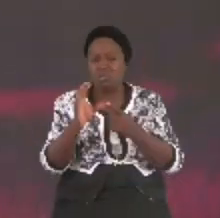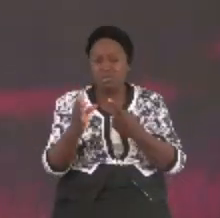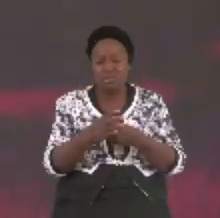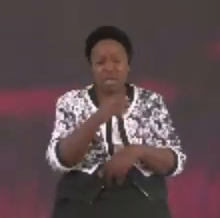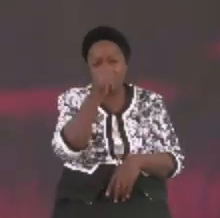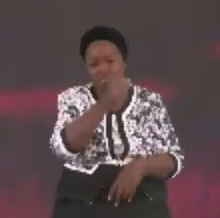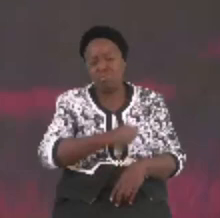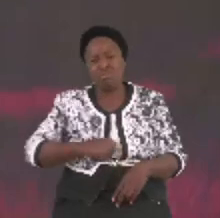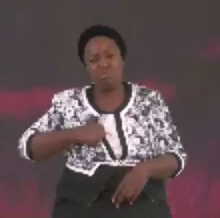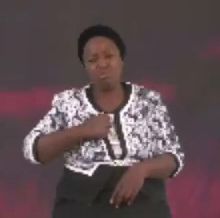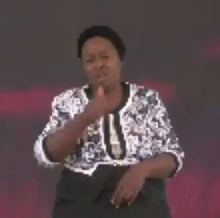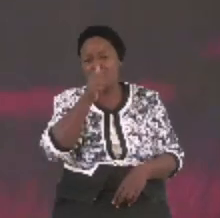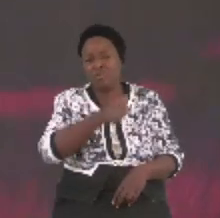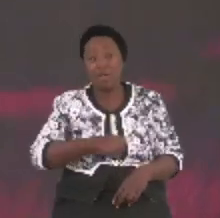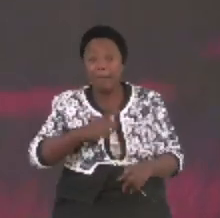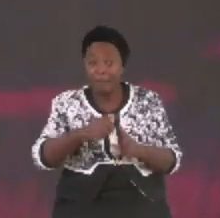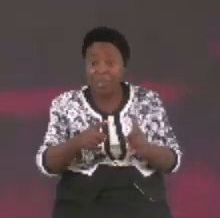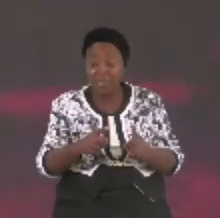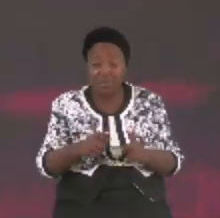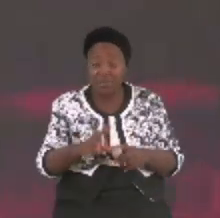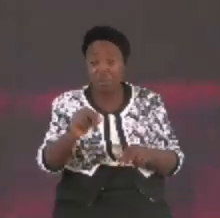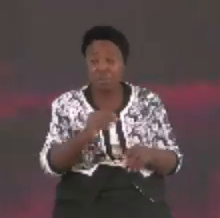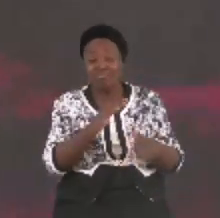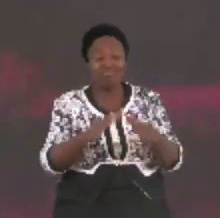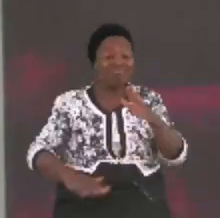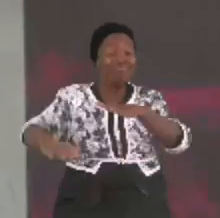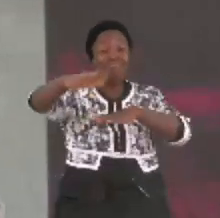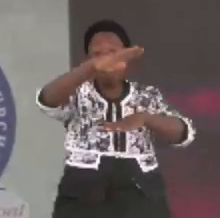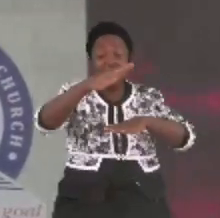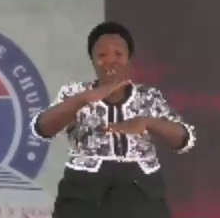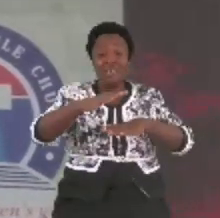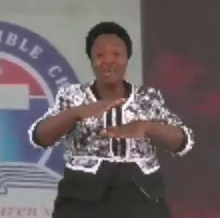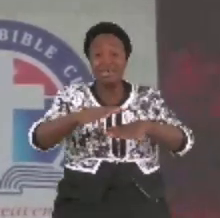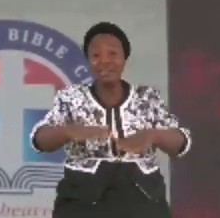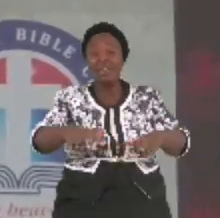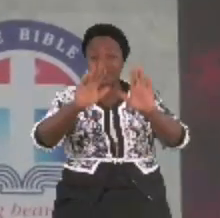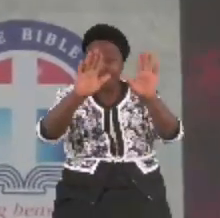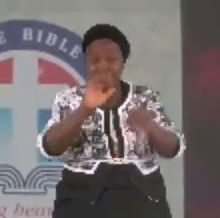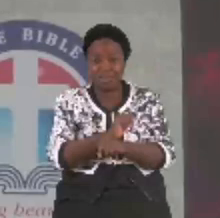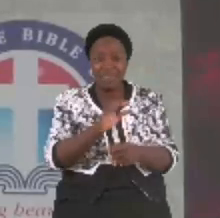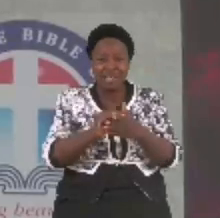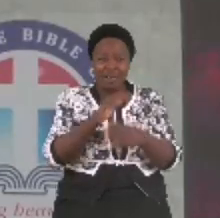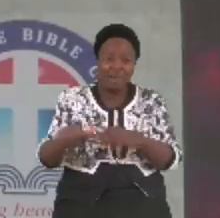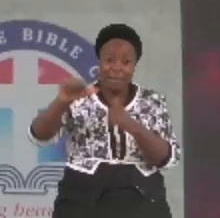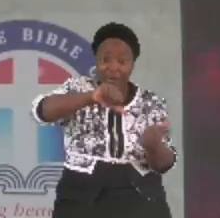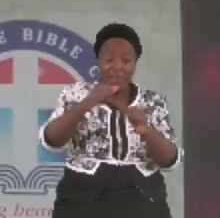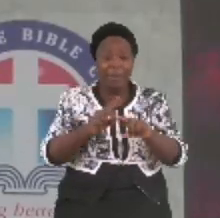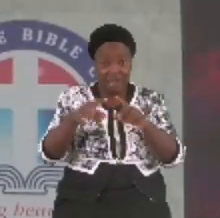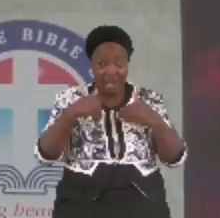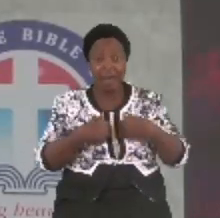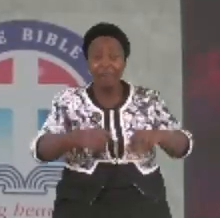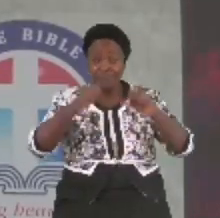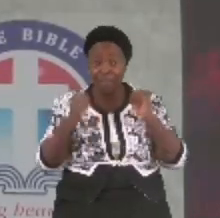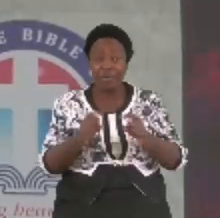Quel deuil terrible. Hein? Superlatif. Il a sympathisé, mais il avait la puissance de